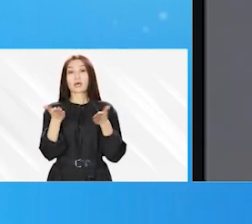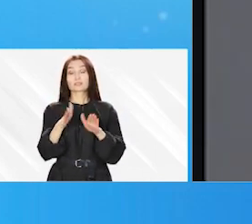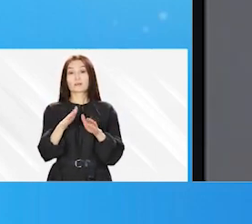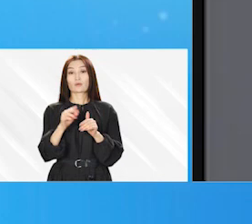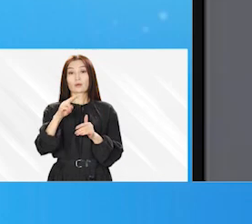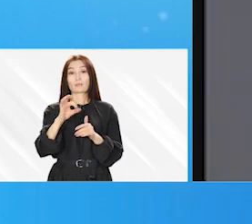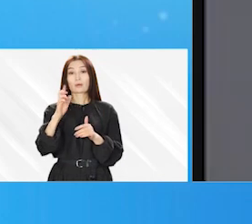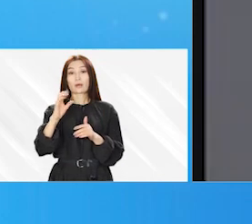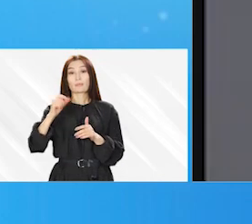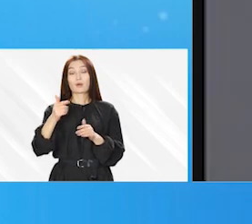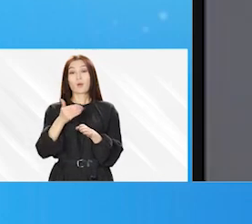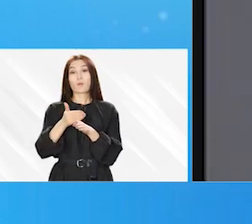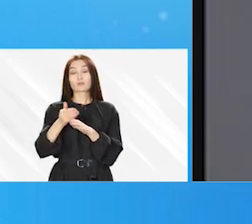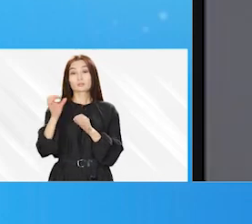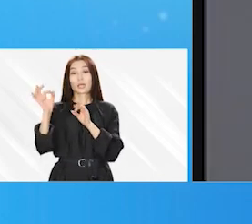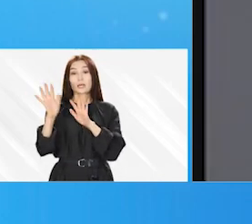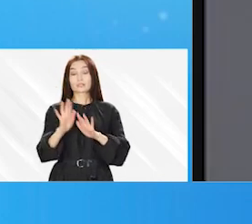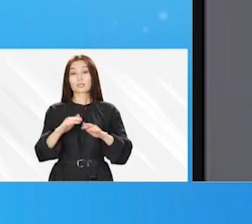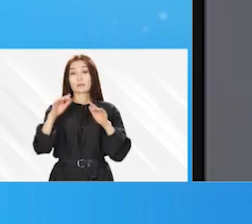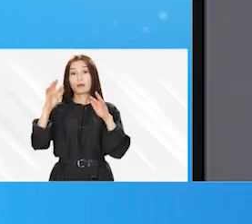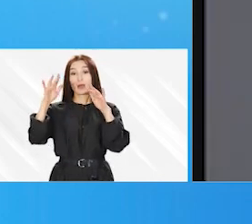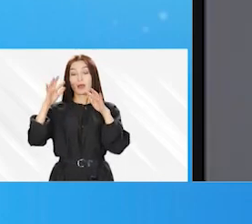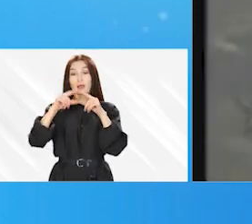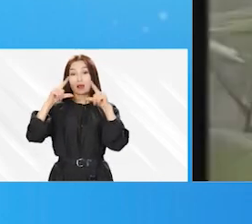на побеге после осеннего листопада